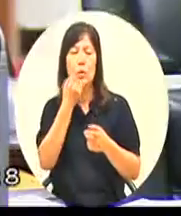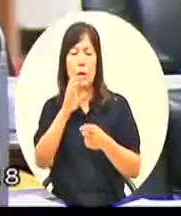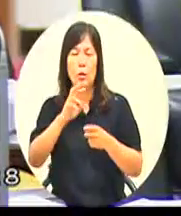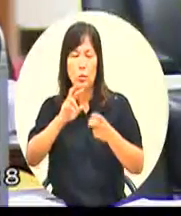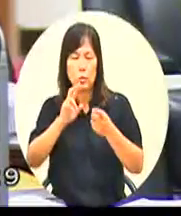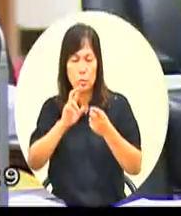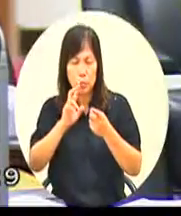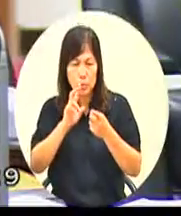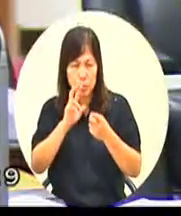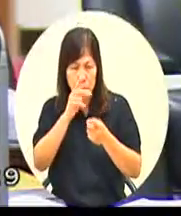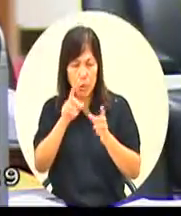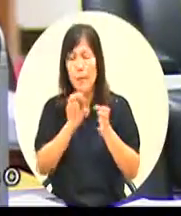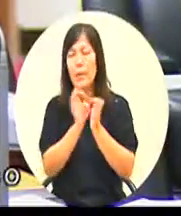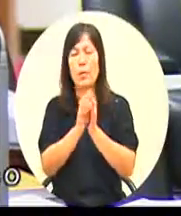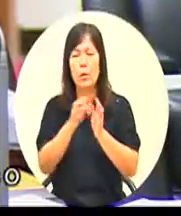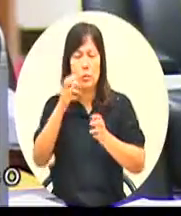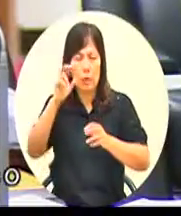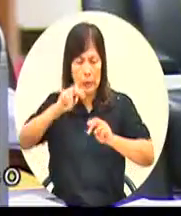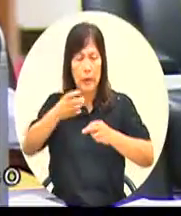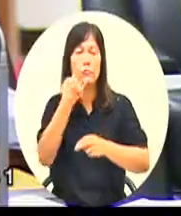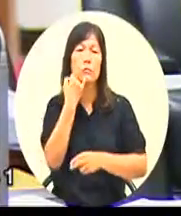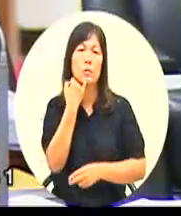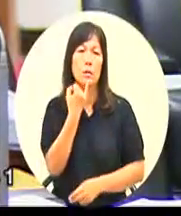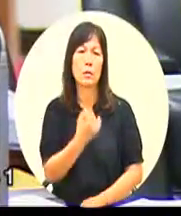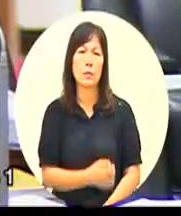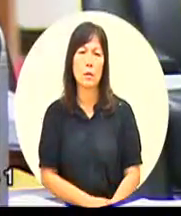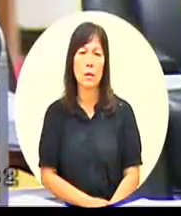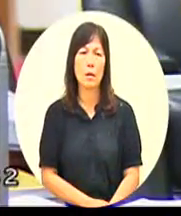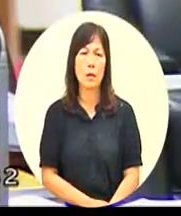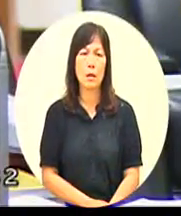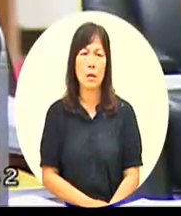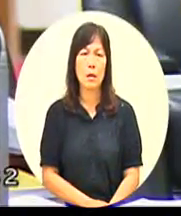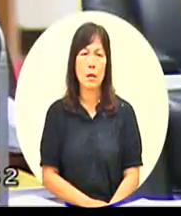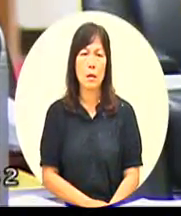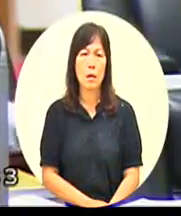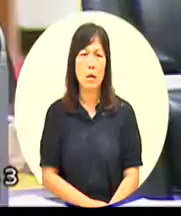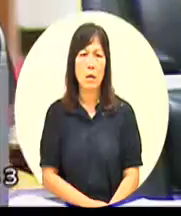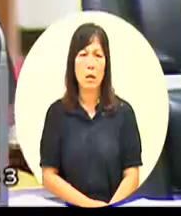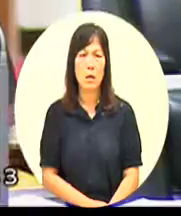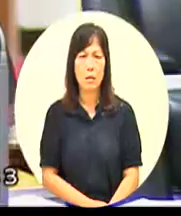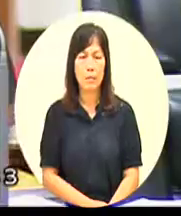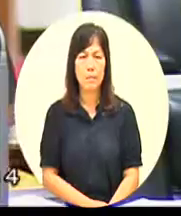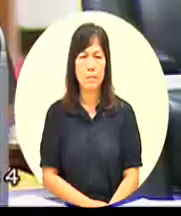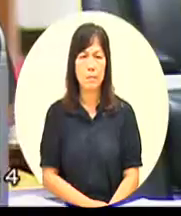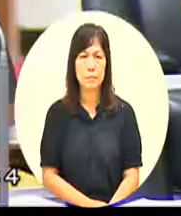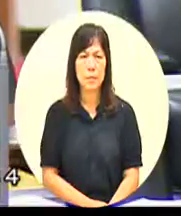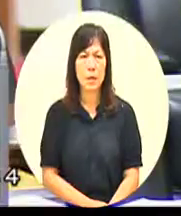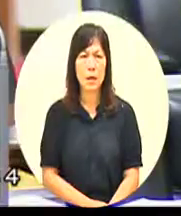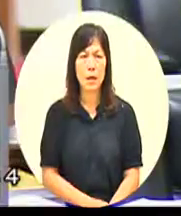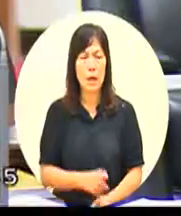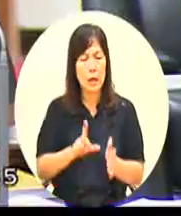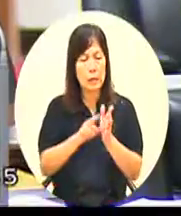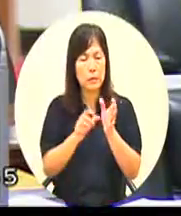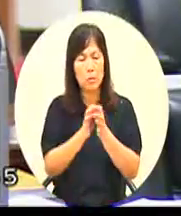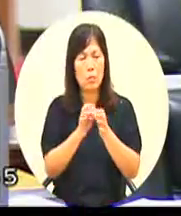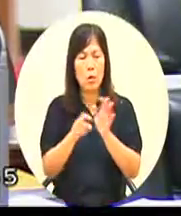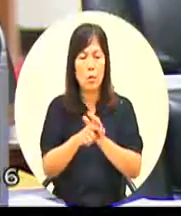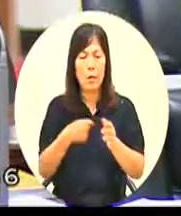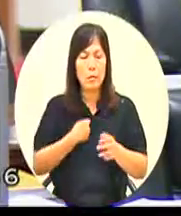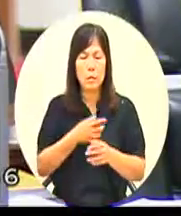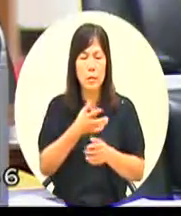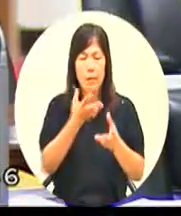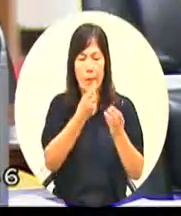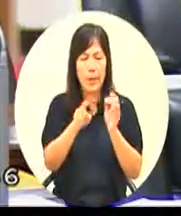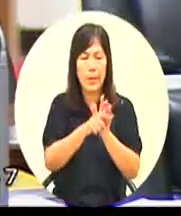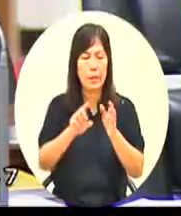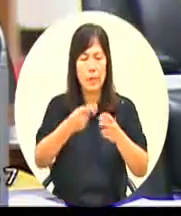我们赶快改善而已，没有什么。对，请坐，因为时间的关系，我真的没有办法